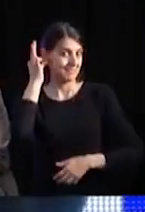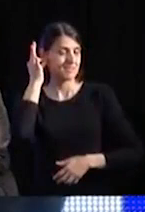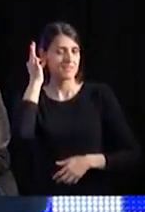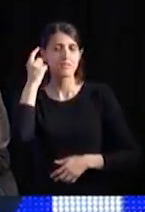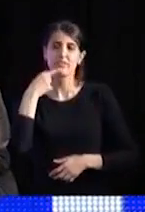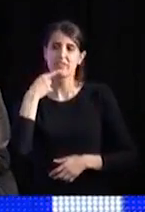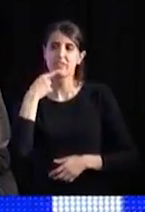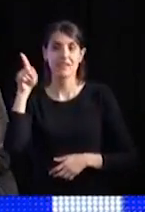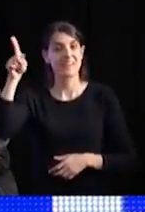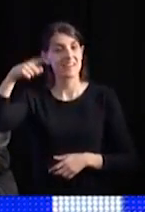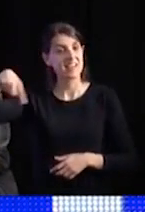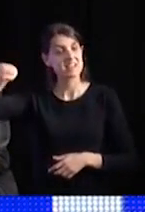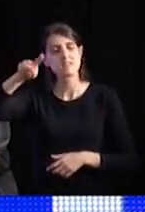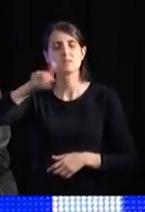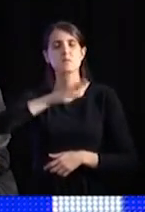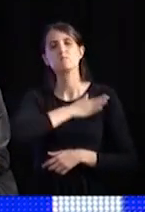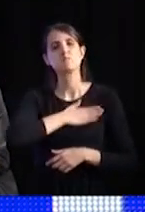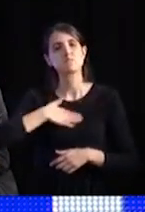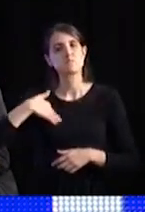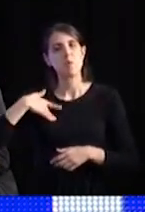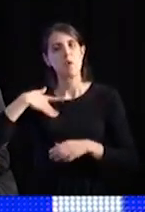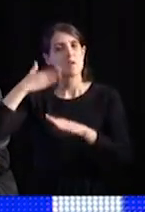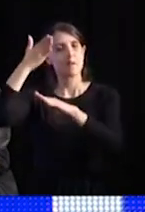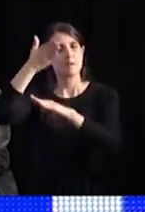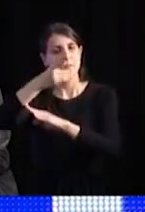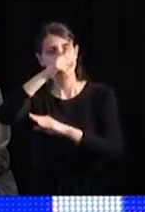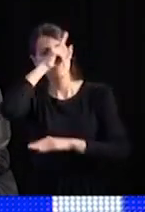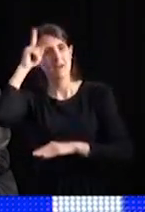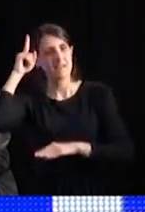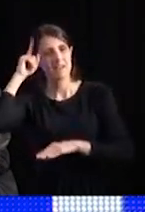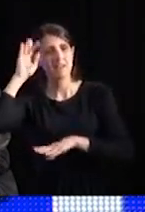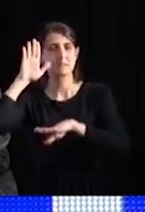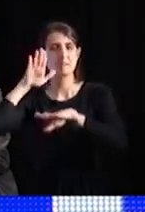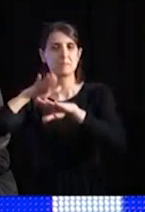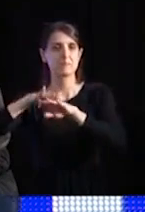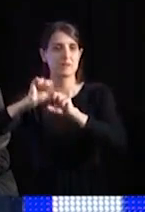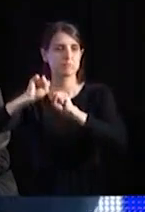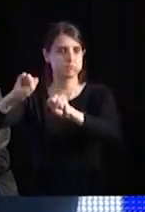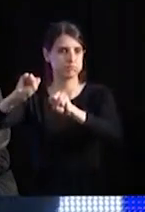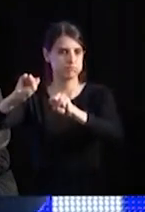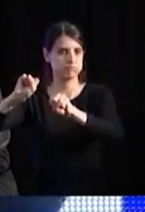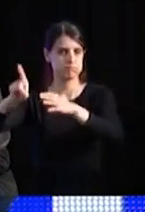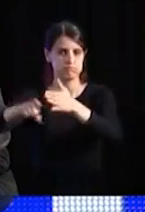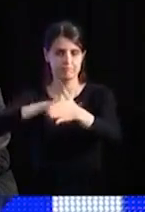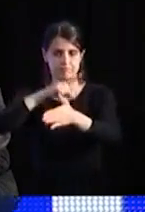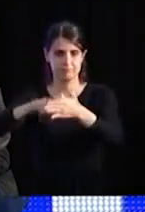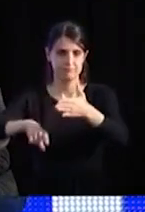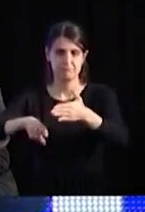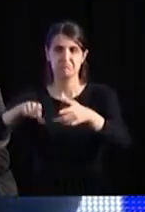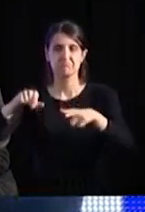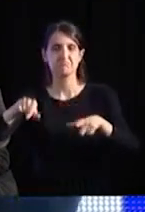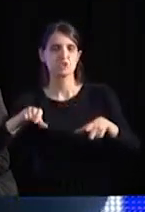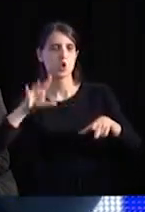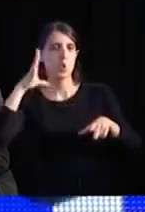deia que ells volien anar a Madrid a bloquejar, que és això de la governabilitat